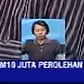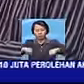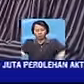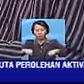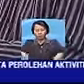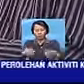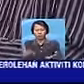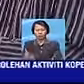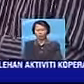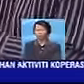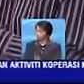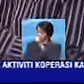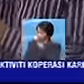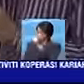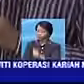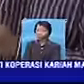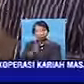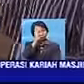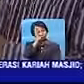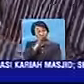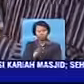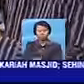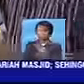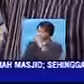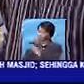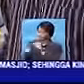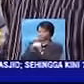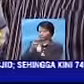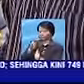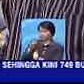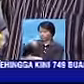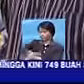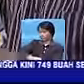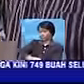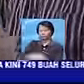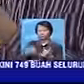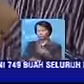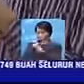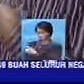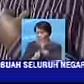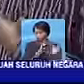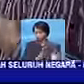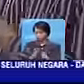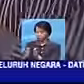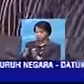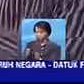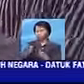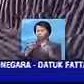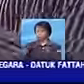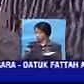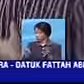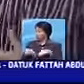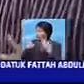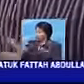Assalamualaikum. Waalaikumsalam. Terima kasih bersama RTM secara langsung malam ini. Cik Mansur, sebagai penyelar Rasdun Teluk Pasu,